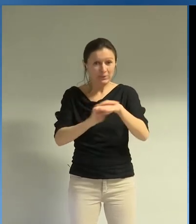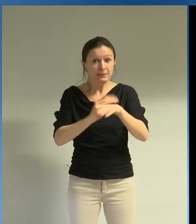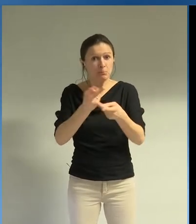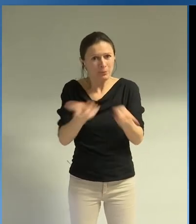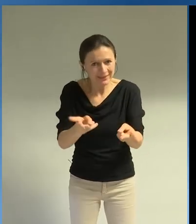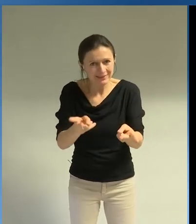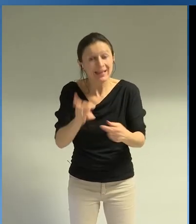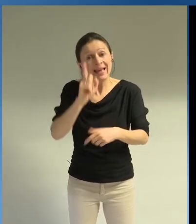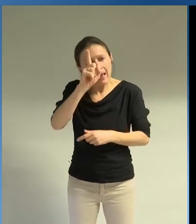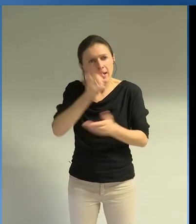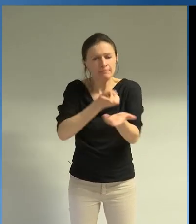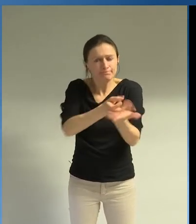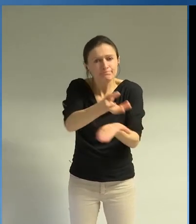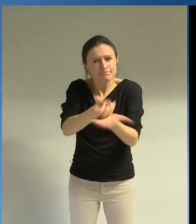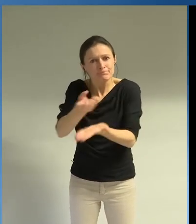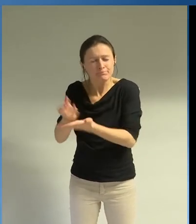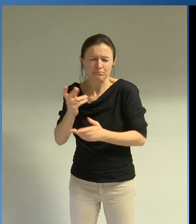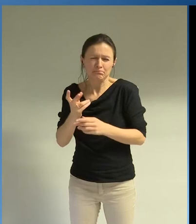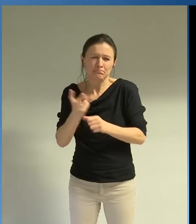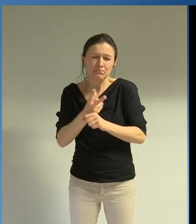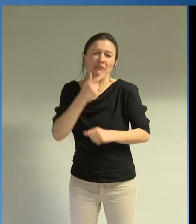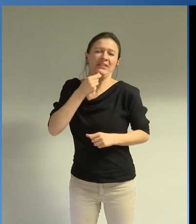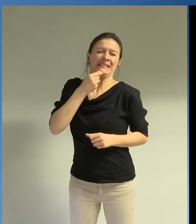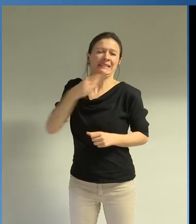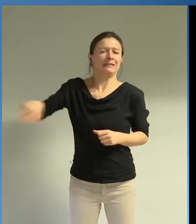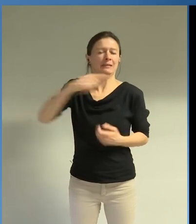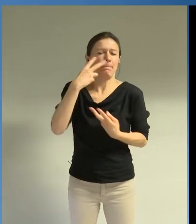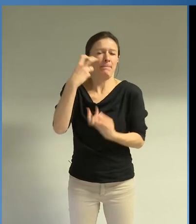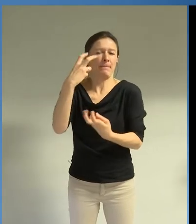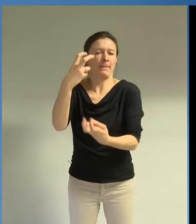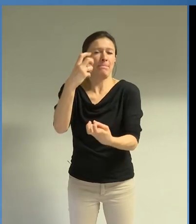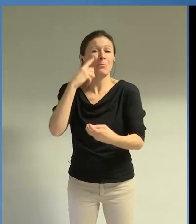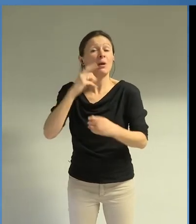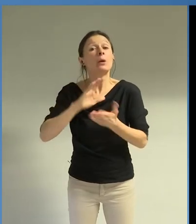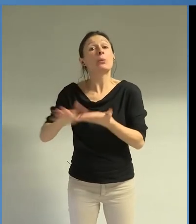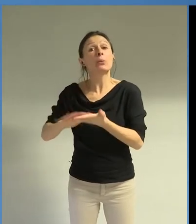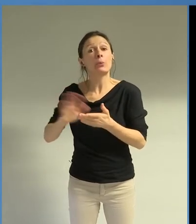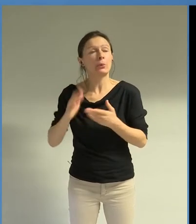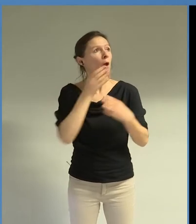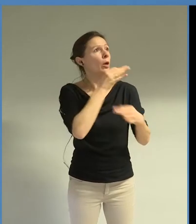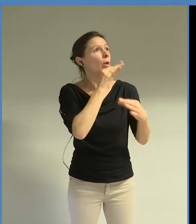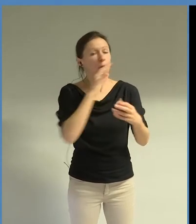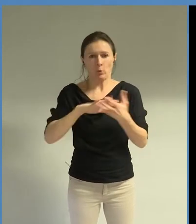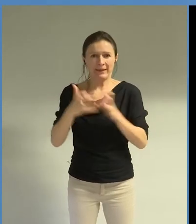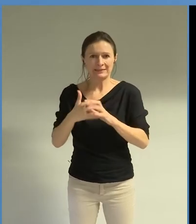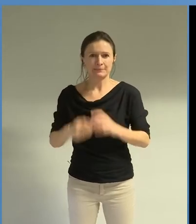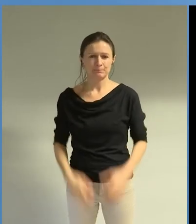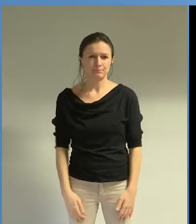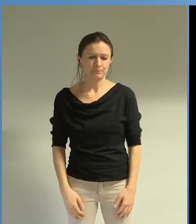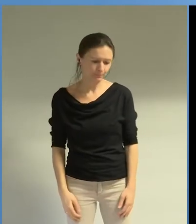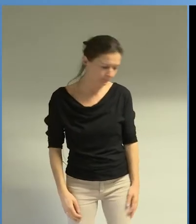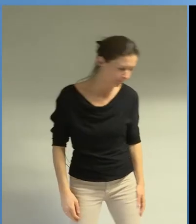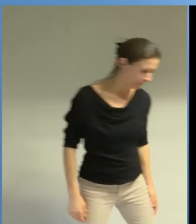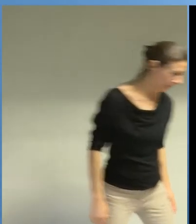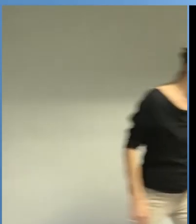assez facilement auprès de la population sur des qui peuvent paraître parfois un peu complexe une autre